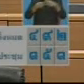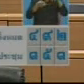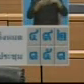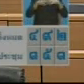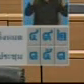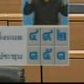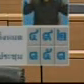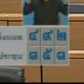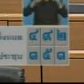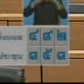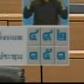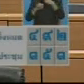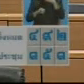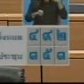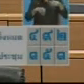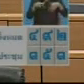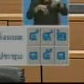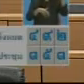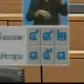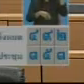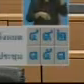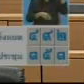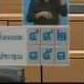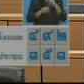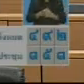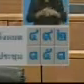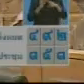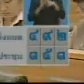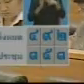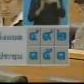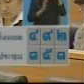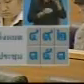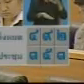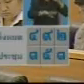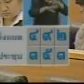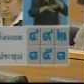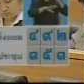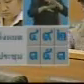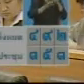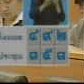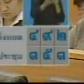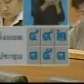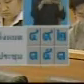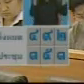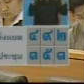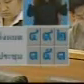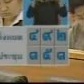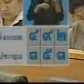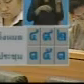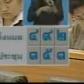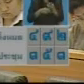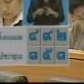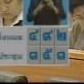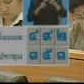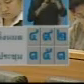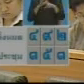ข้าใจนะครับว่าประเด็นปัญหาภัยแล้งส่วนหนึ่งมาจากเหตุการณ์ทางธรรมชาติที่น้ำฝนน้อยแต่ขณะเดียวกันชาวบ้านก็เข้าใจว่า